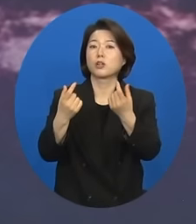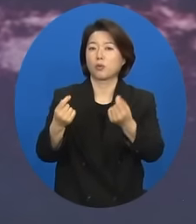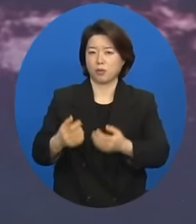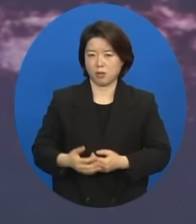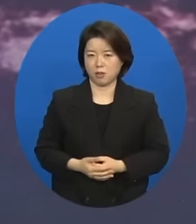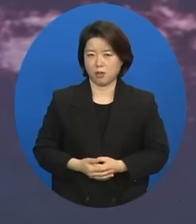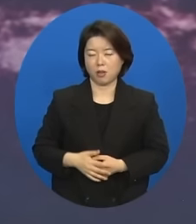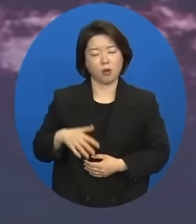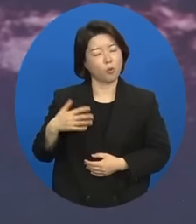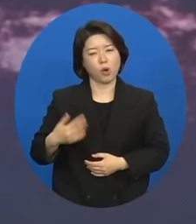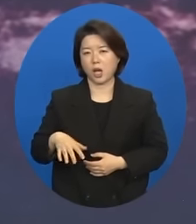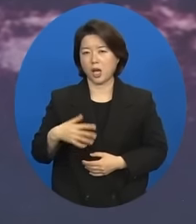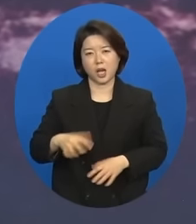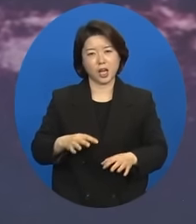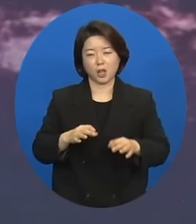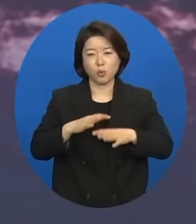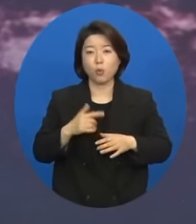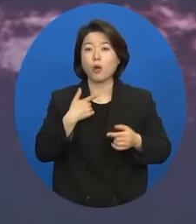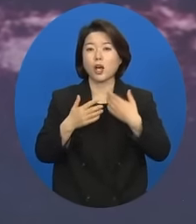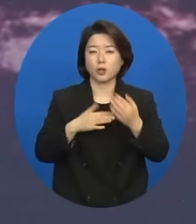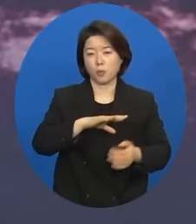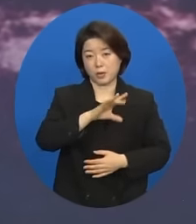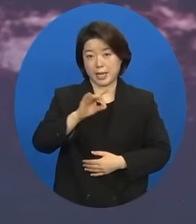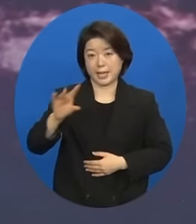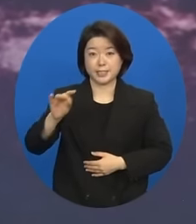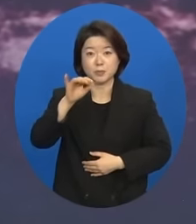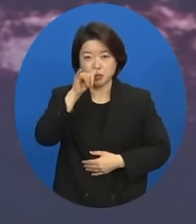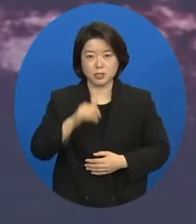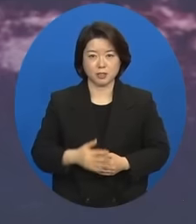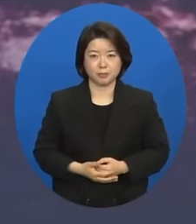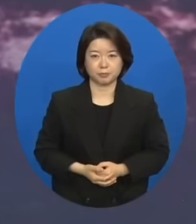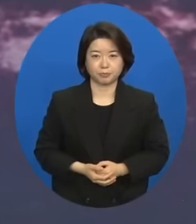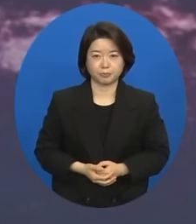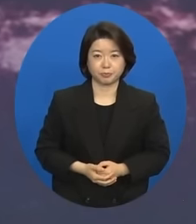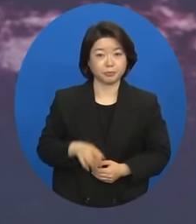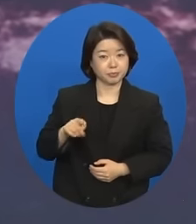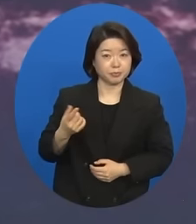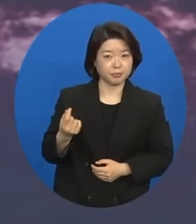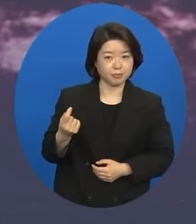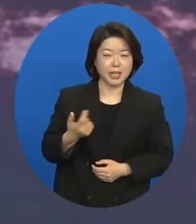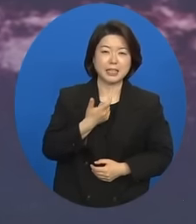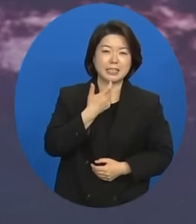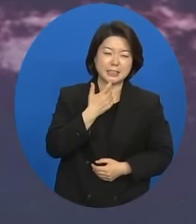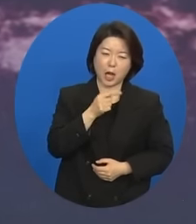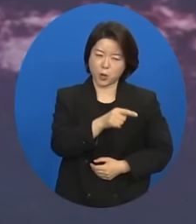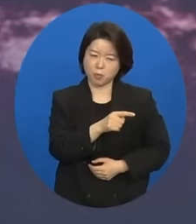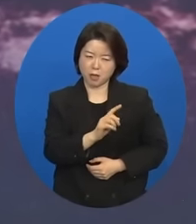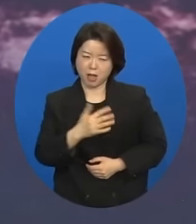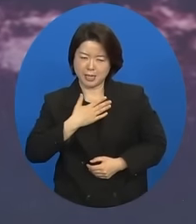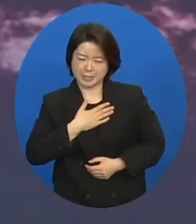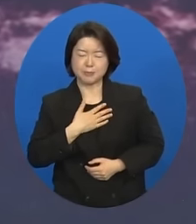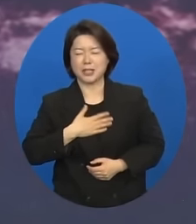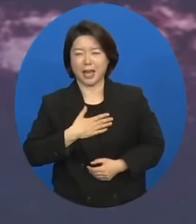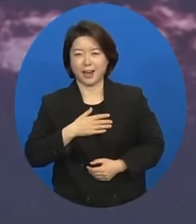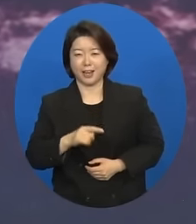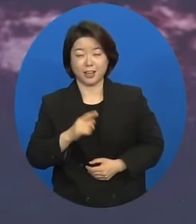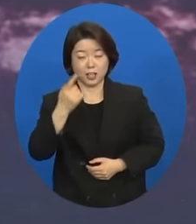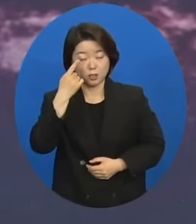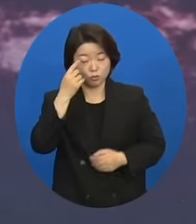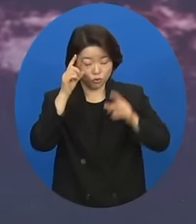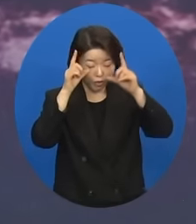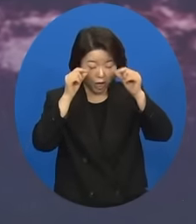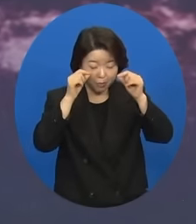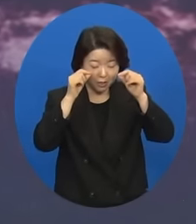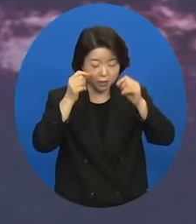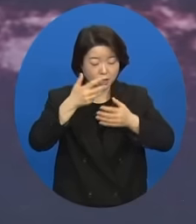참 놀라운 경험을 종종합니다지 저는 이게 야이 어떤 건지 알아요 지금 눈을 감았더니 꿈이